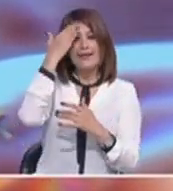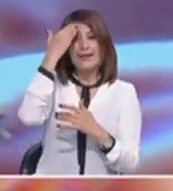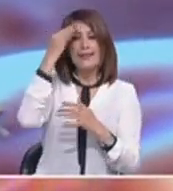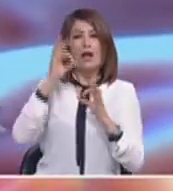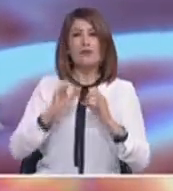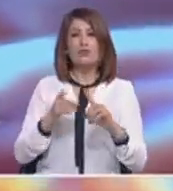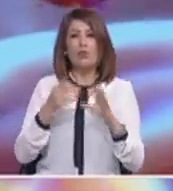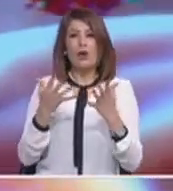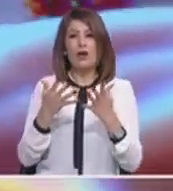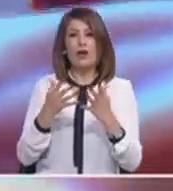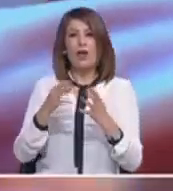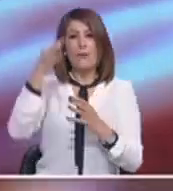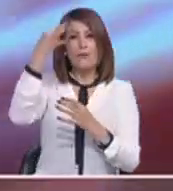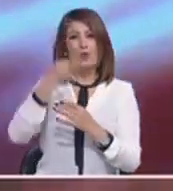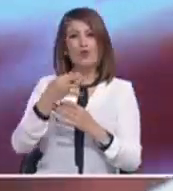اه